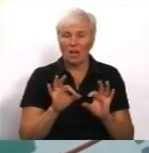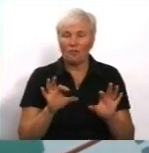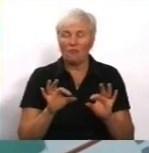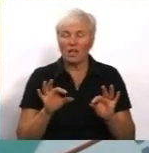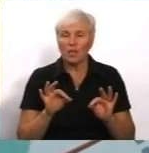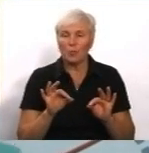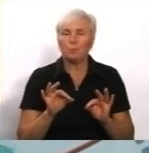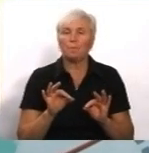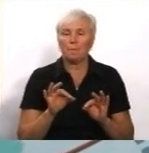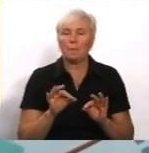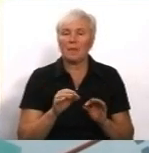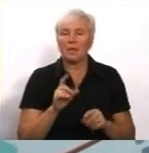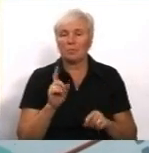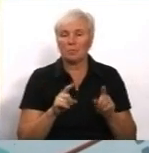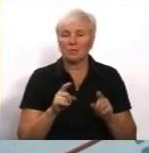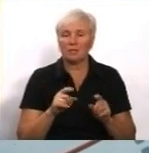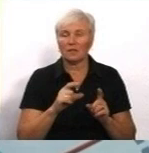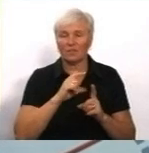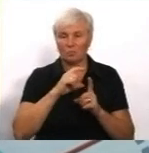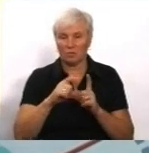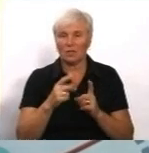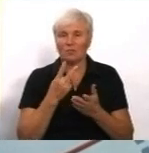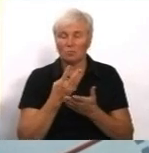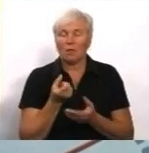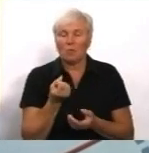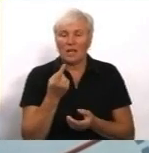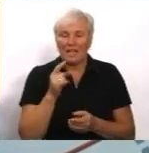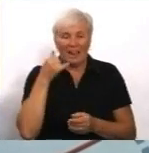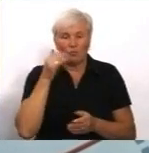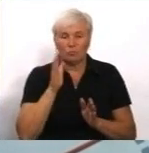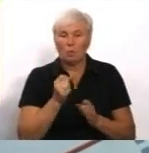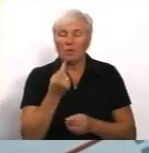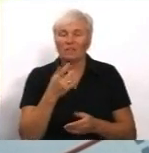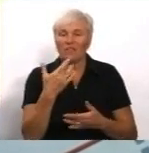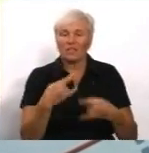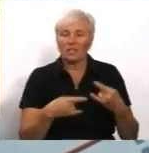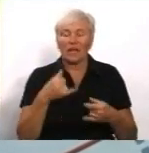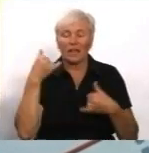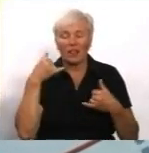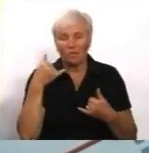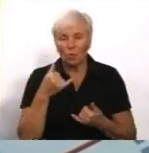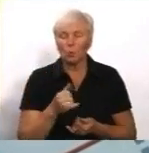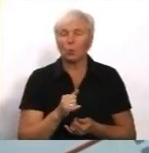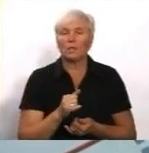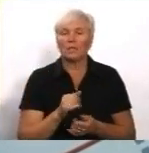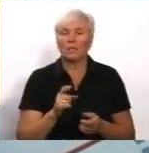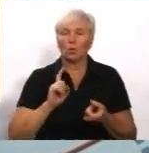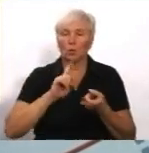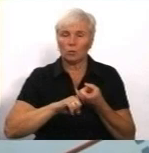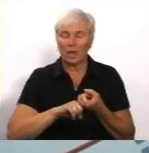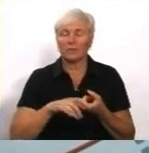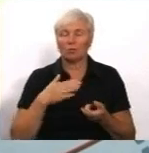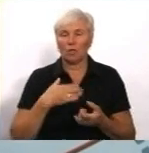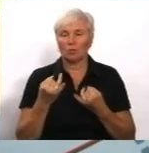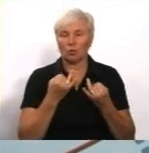55 29 92. Він періодично з'являтиметься на ваших екранах, тож не залишайтесь осторонь, телефонуйте, долучайтеся до нашої розмови.